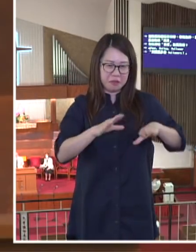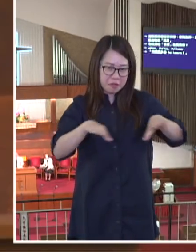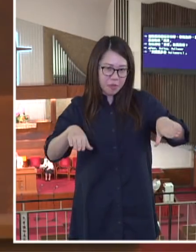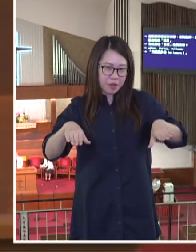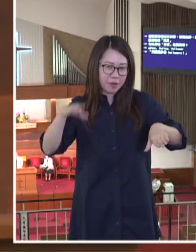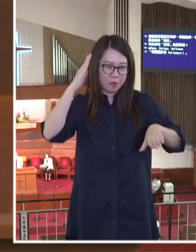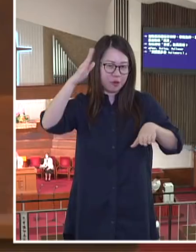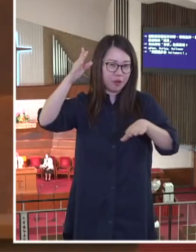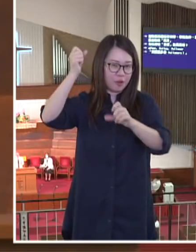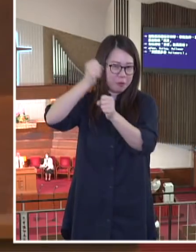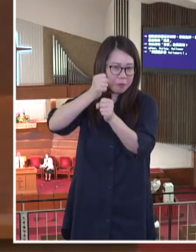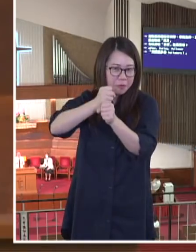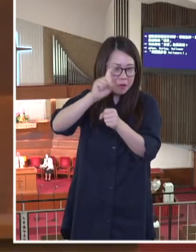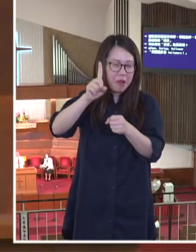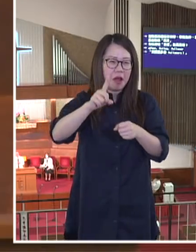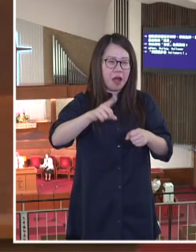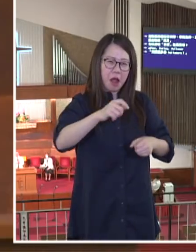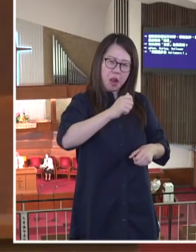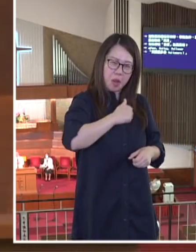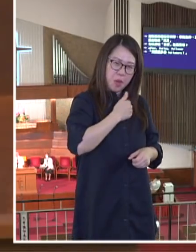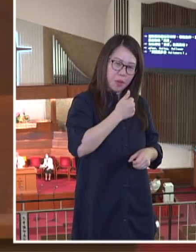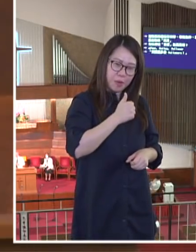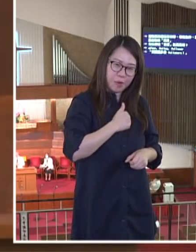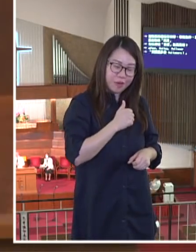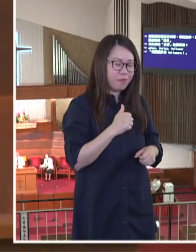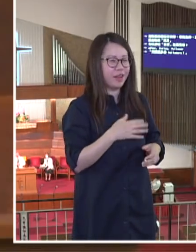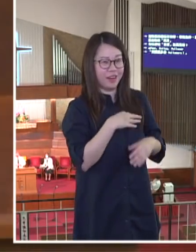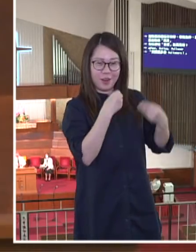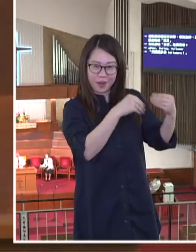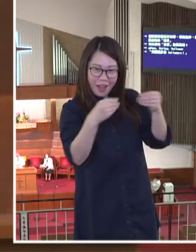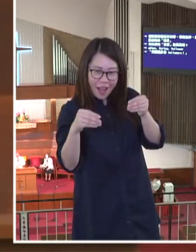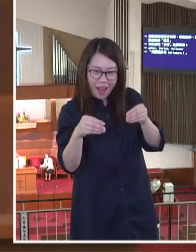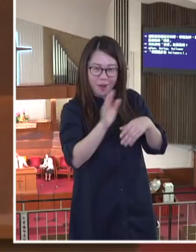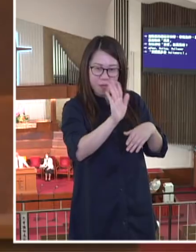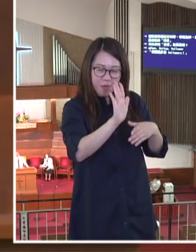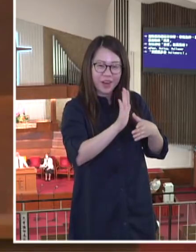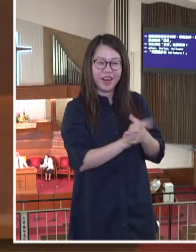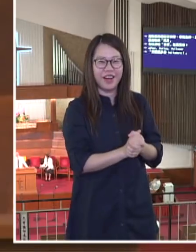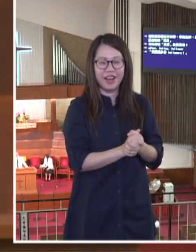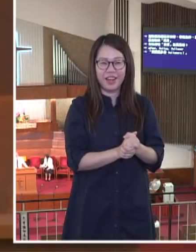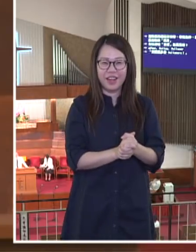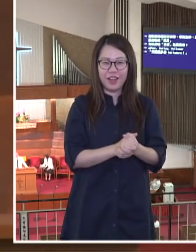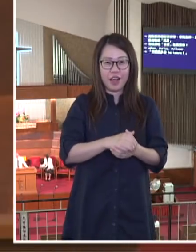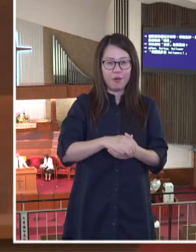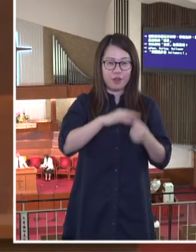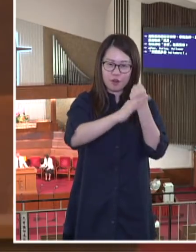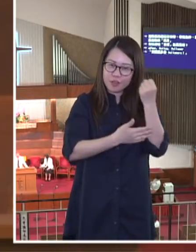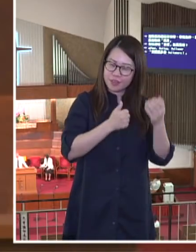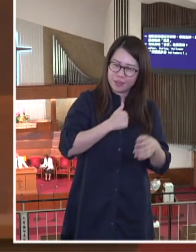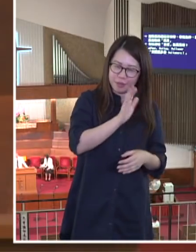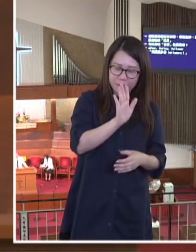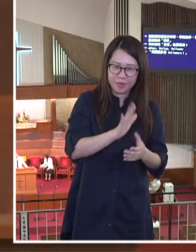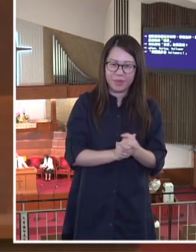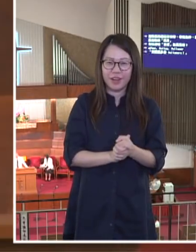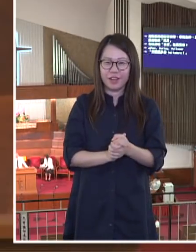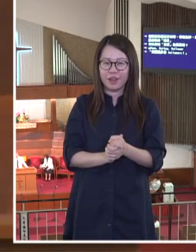实系咩啊 ？KOL 即系你知唔知？即系嗰个节目啊，我睇落都真系即系要学习下，认识